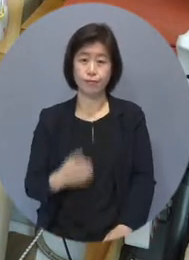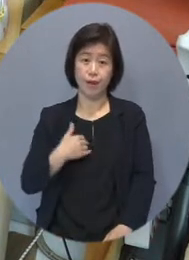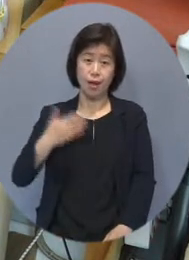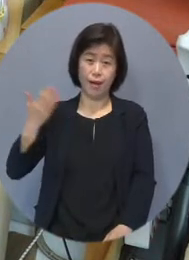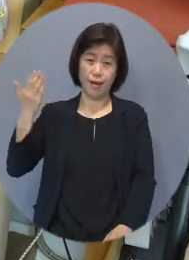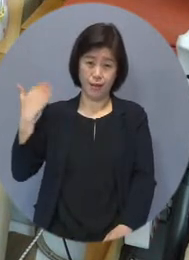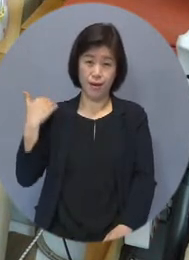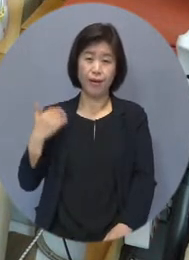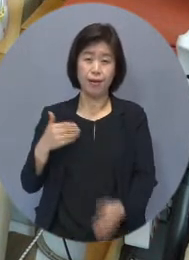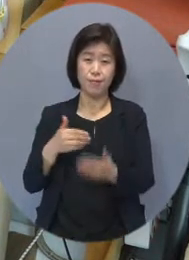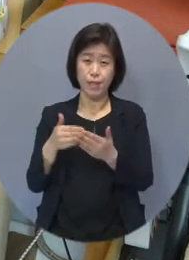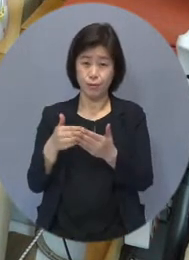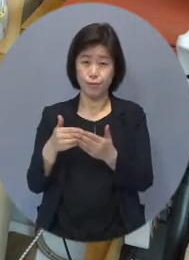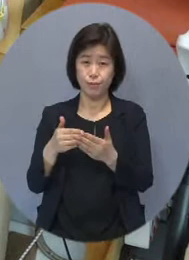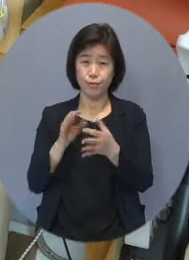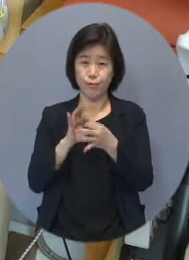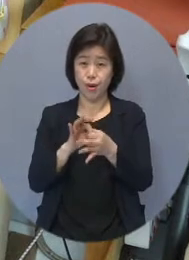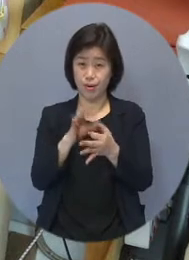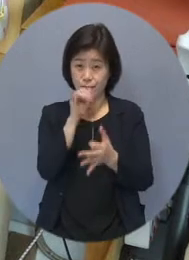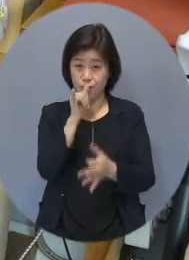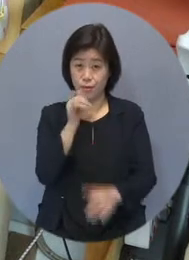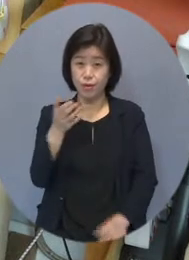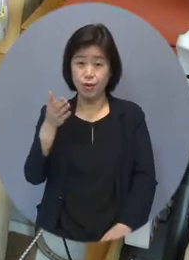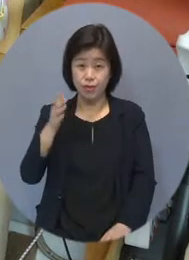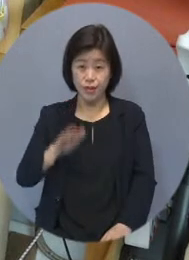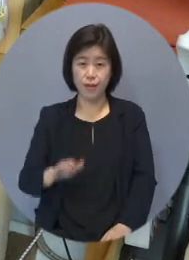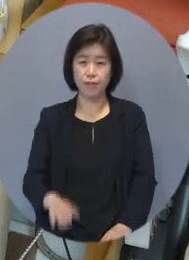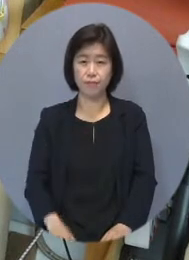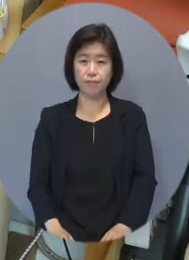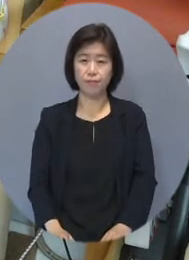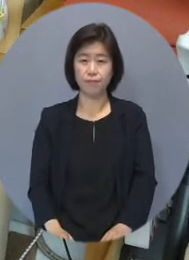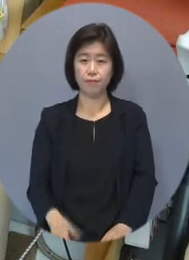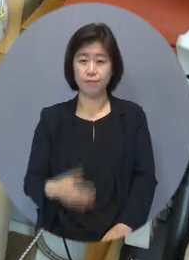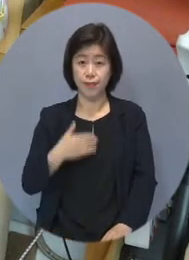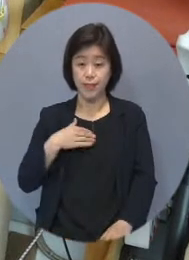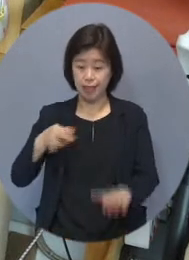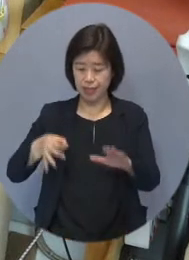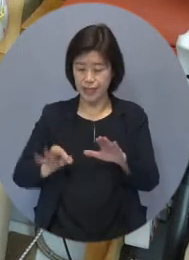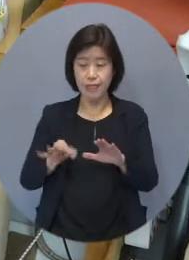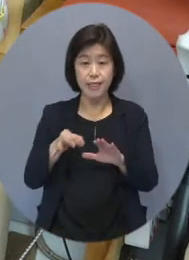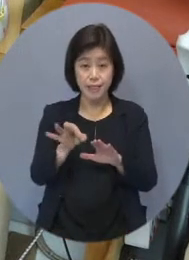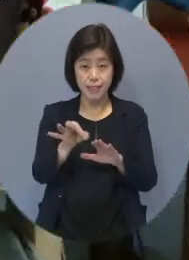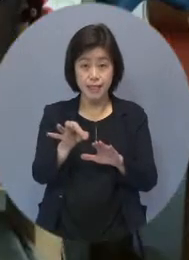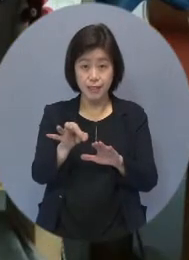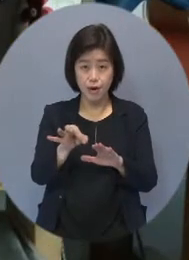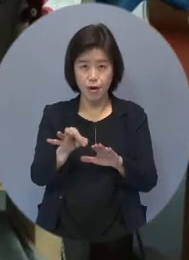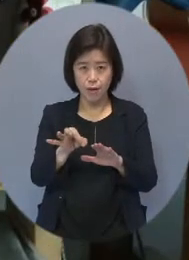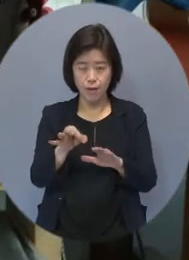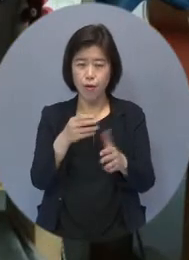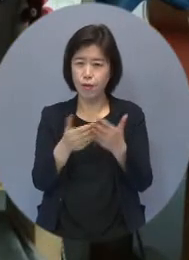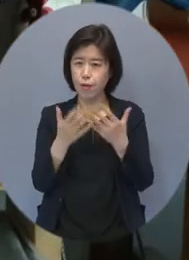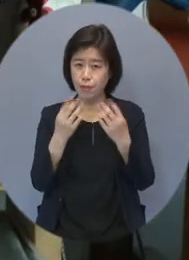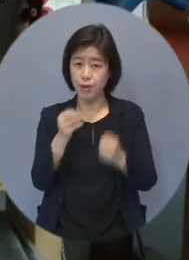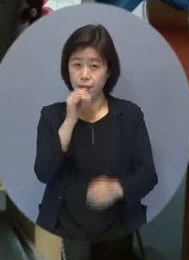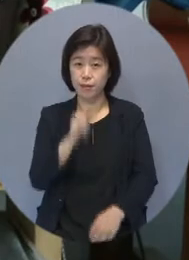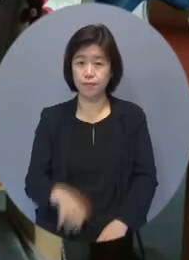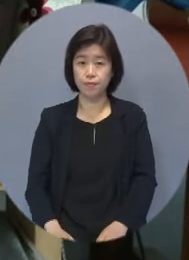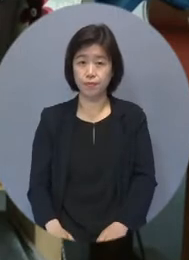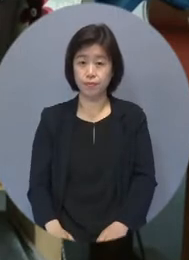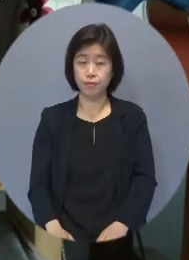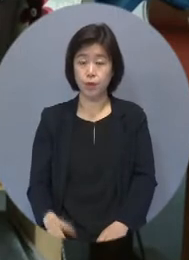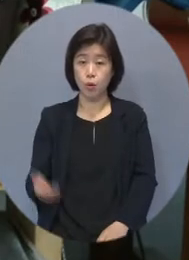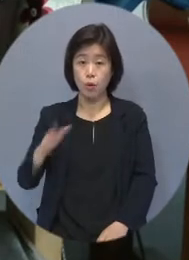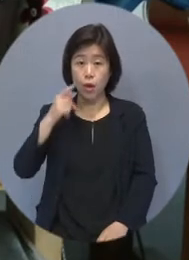활동하고 있는데요. 그 당시 제가 실과 바늘로 작업을 하고 있었어요. 그런데 일본에서 이 촉각